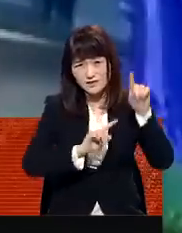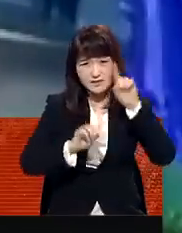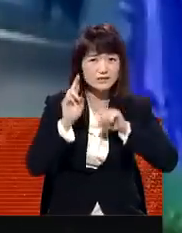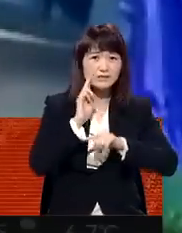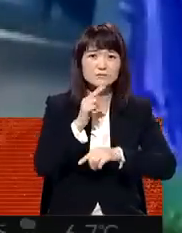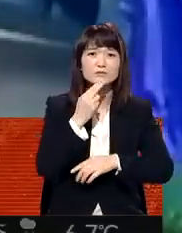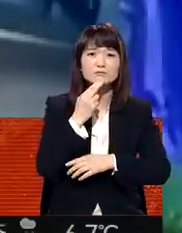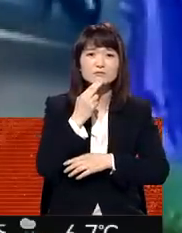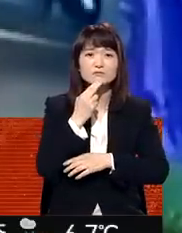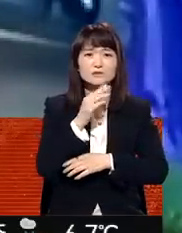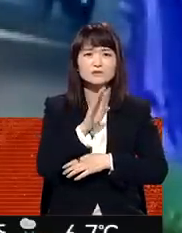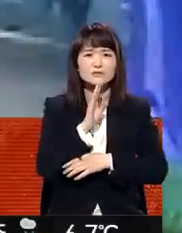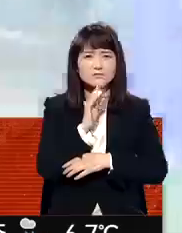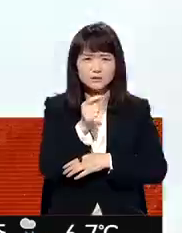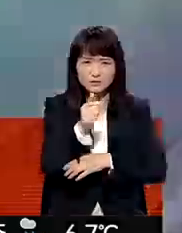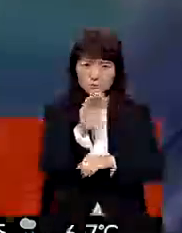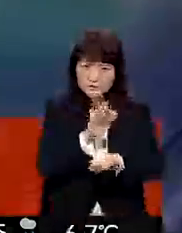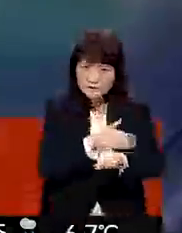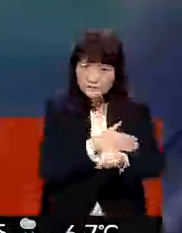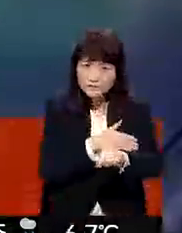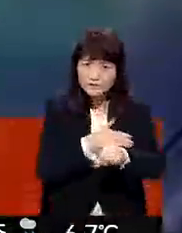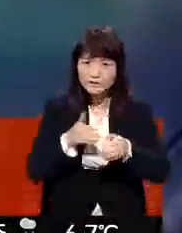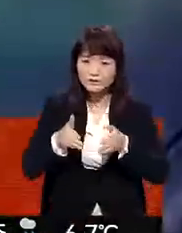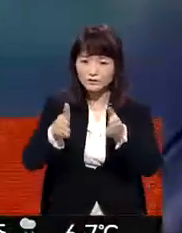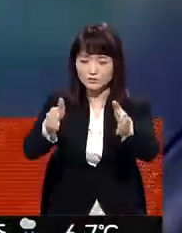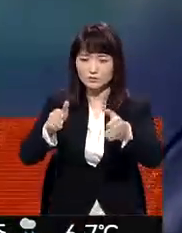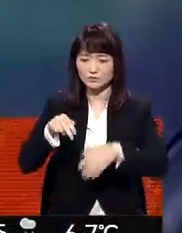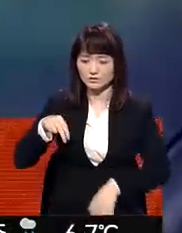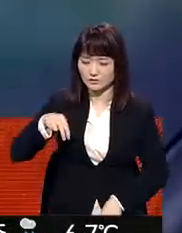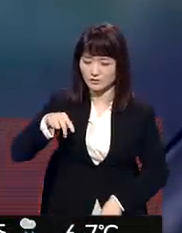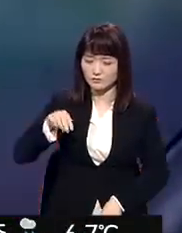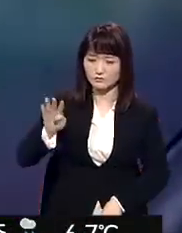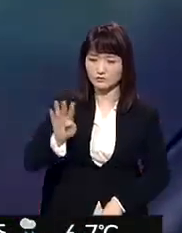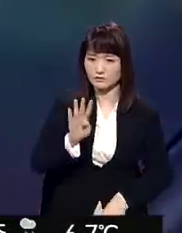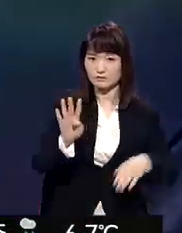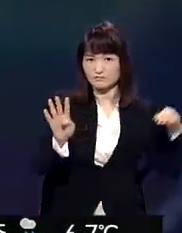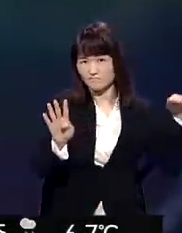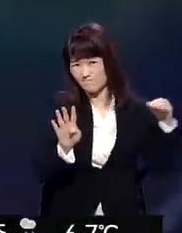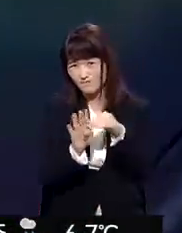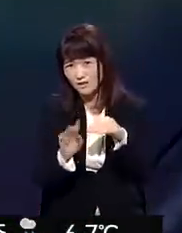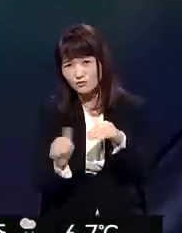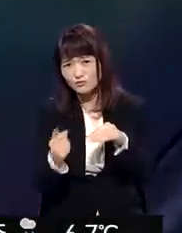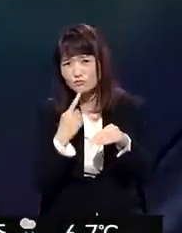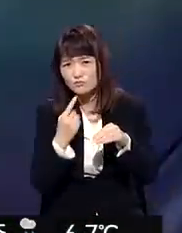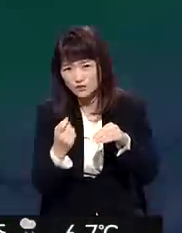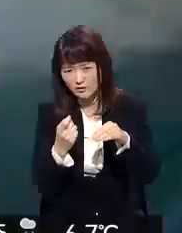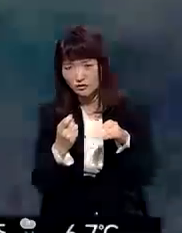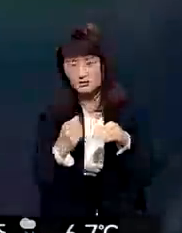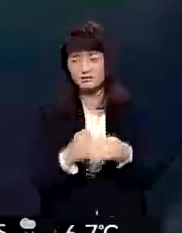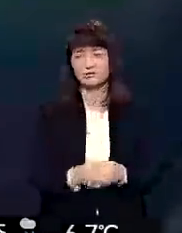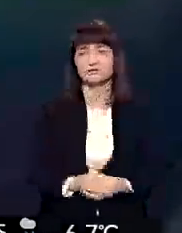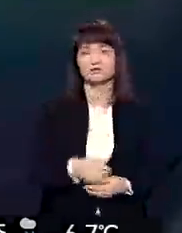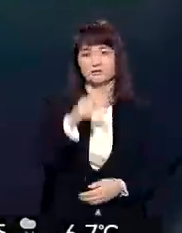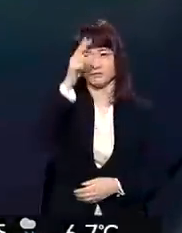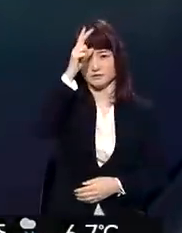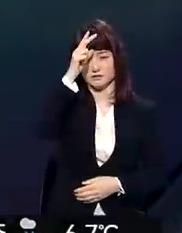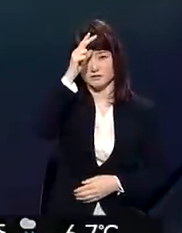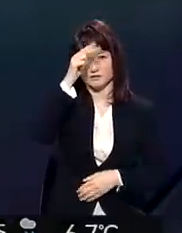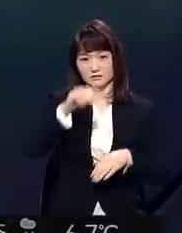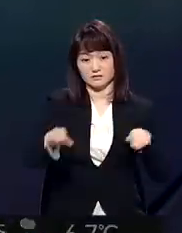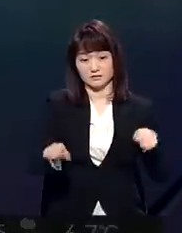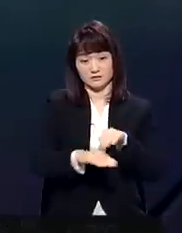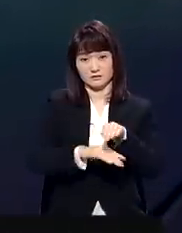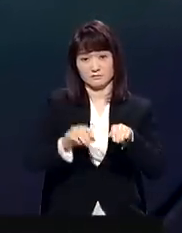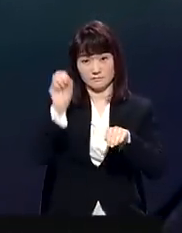하는데요 정말 조금이라도 잘못됐다면 도로를 걷던 행인 4명 모두 목숨을 잃는 끔찍한 사고로 이어질 뻔 했죠이 경찰은